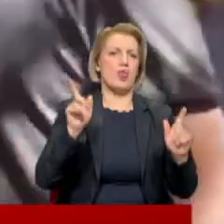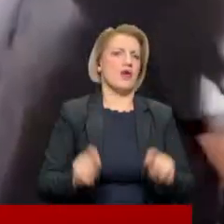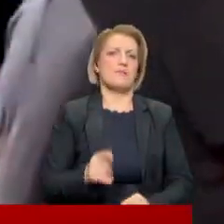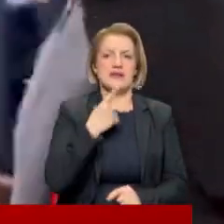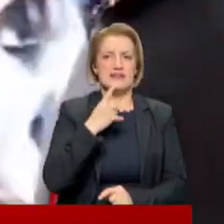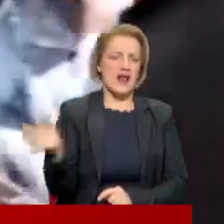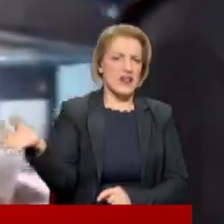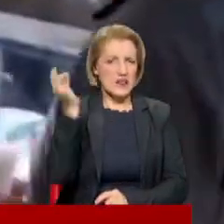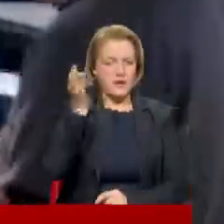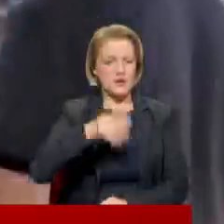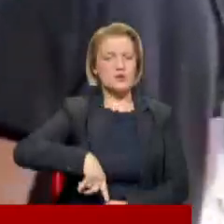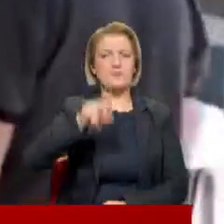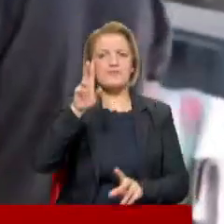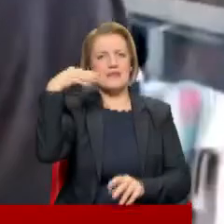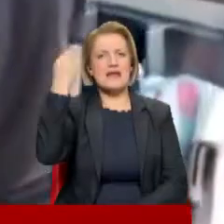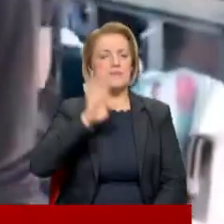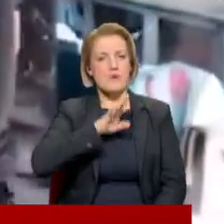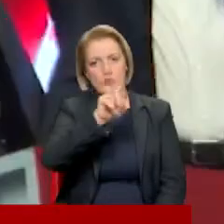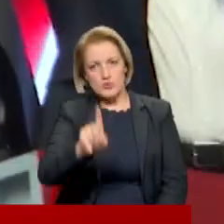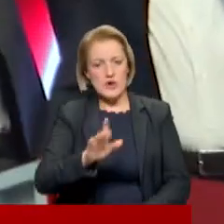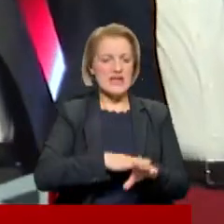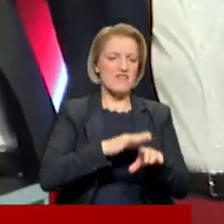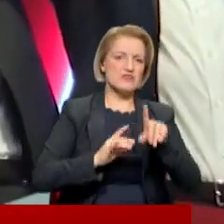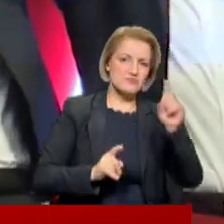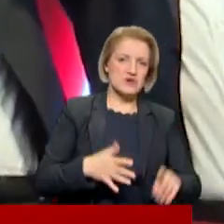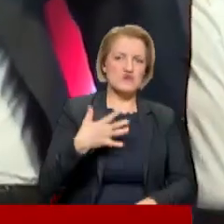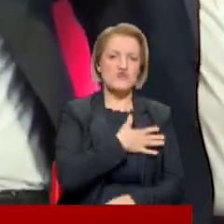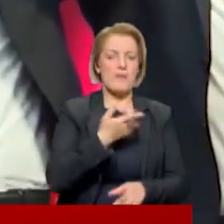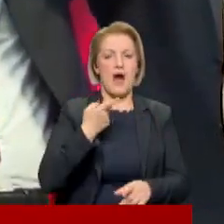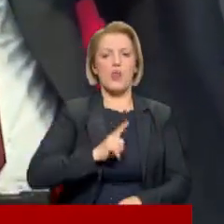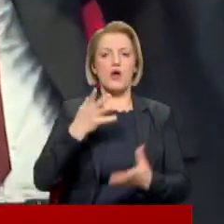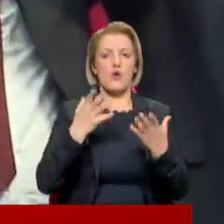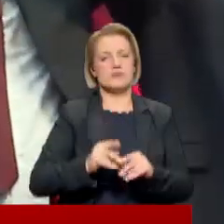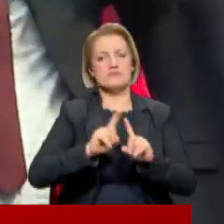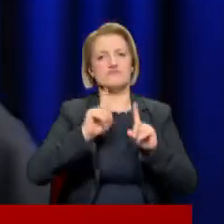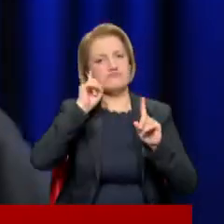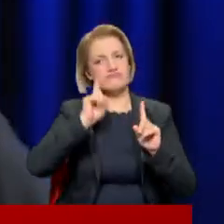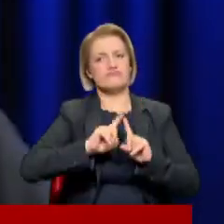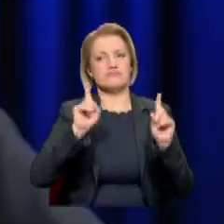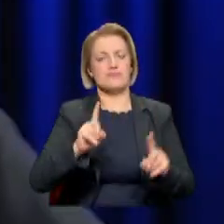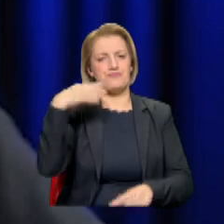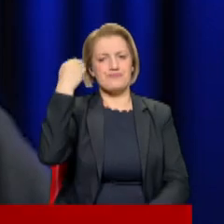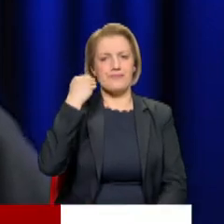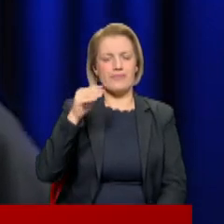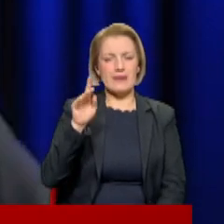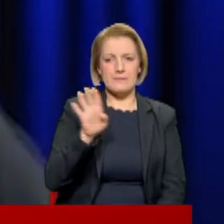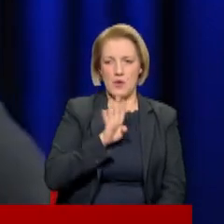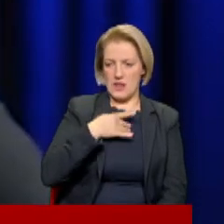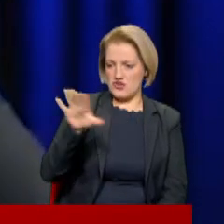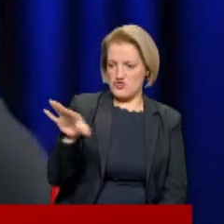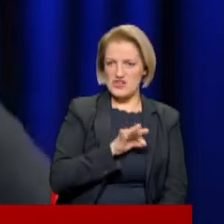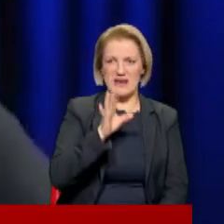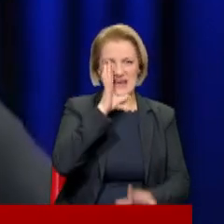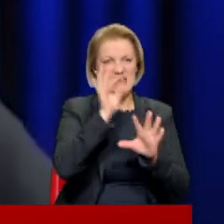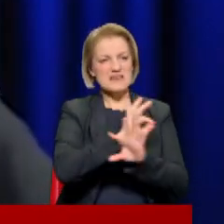lideri gündemden düşmeyen İmamoğlu mu yavaş mı CHP'nin adayı olacak sorusu da soruldu Ekrem Beyi seçtik desem